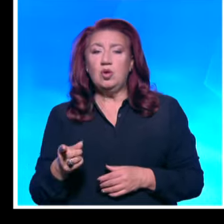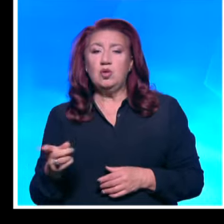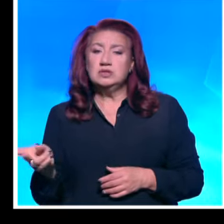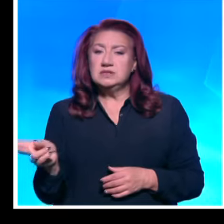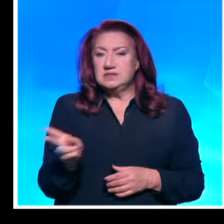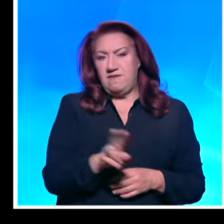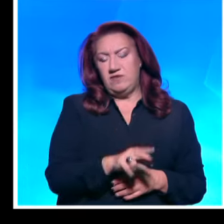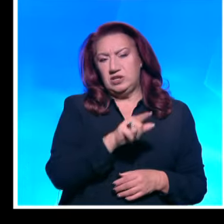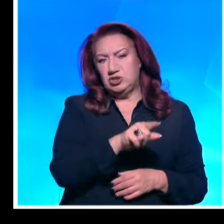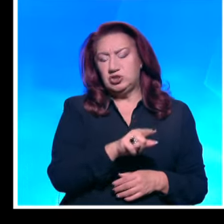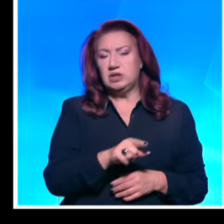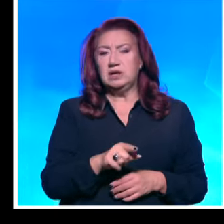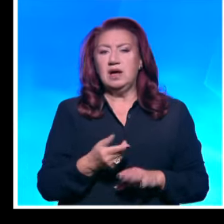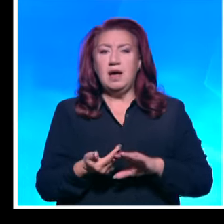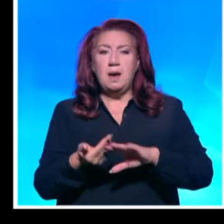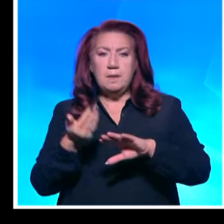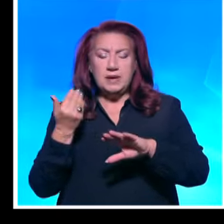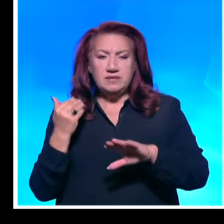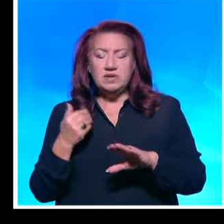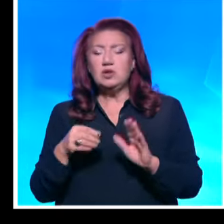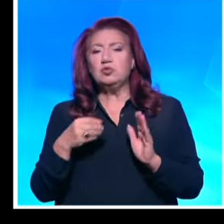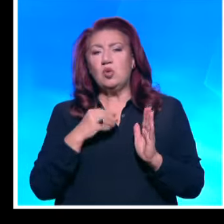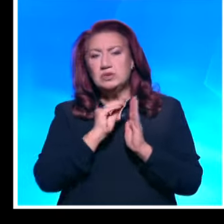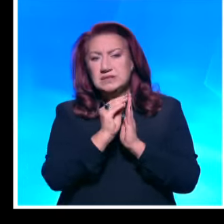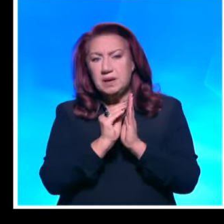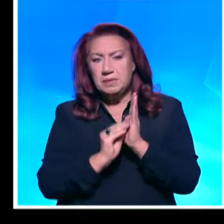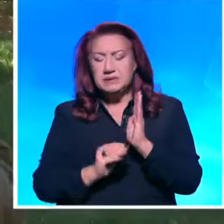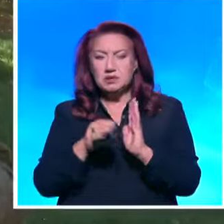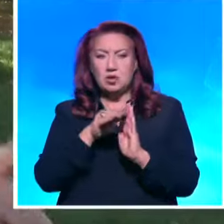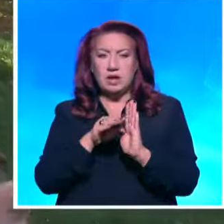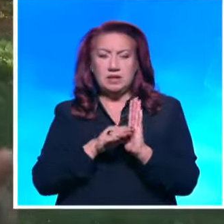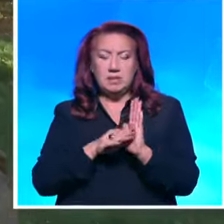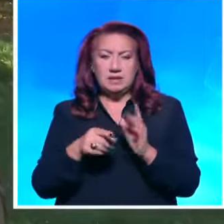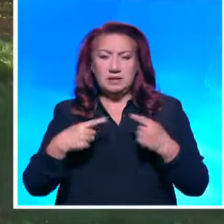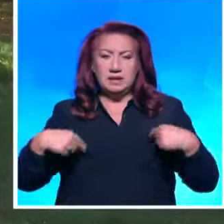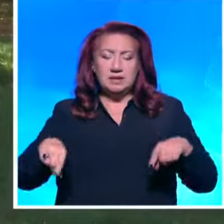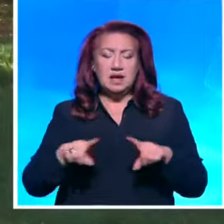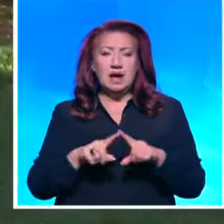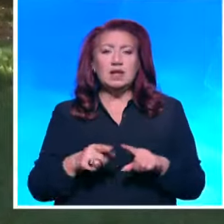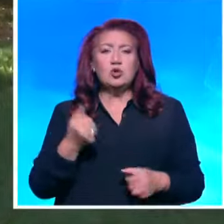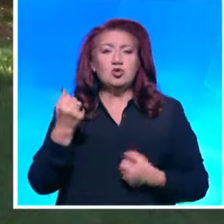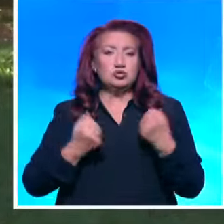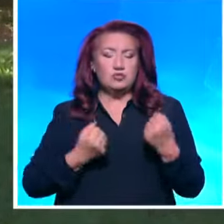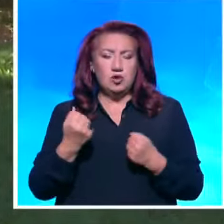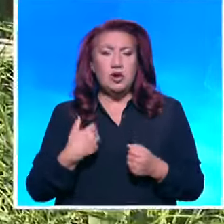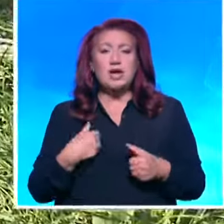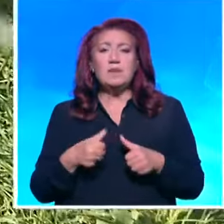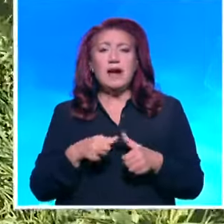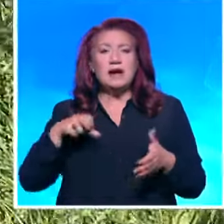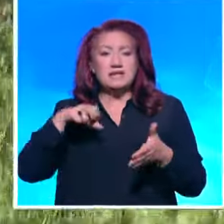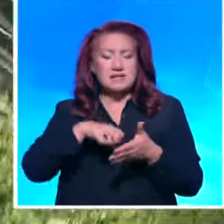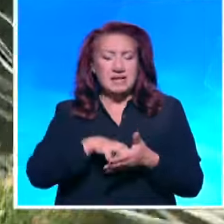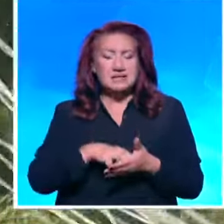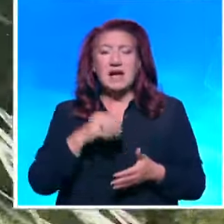останалите парашутисти, е предварително регламентирана. Ние сме като шофьорите, имаме лицензи, категории А, Б, С и Д.